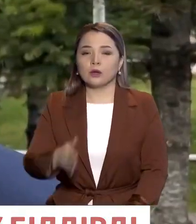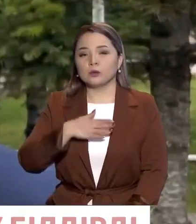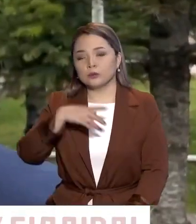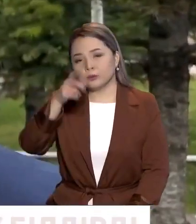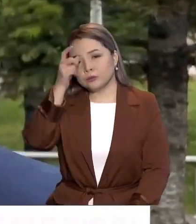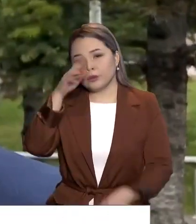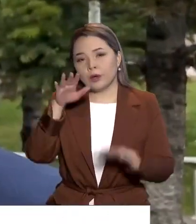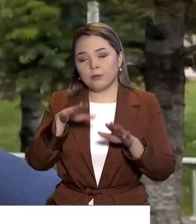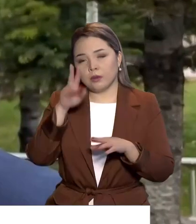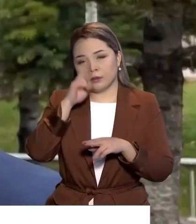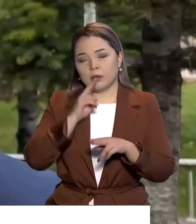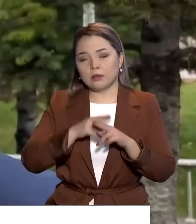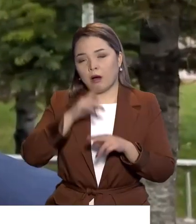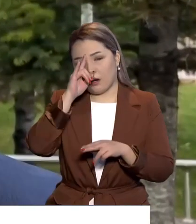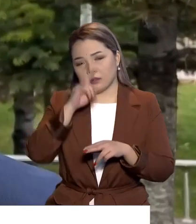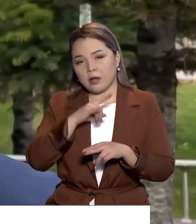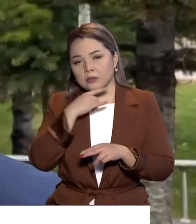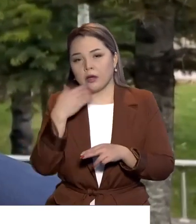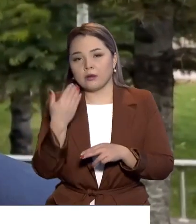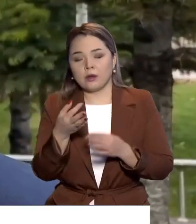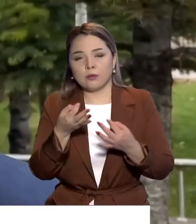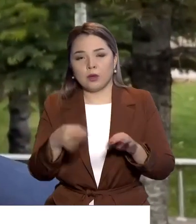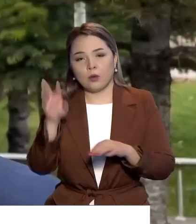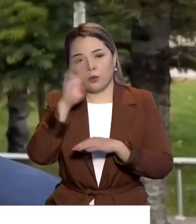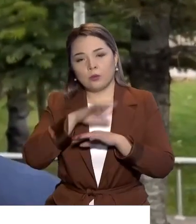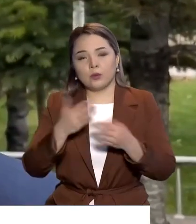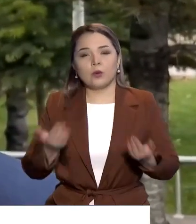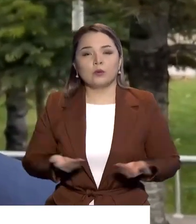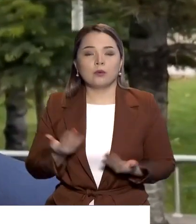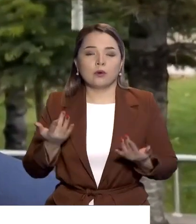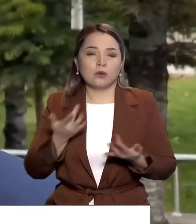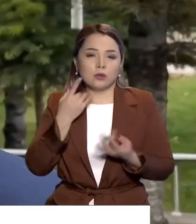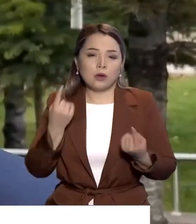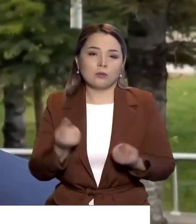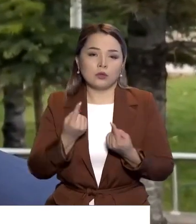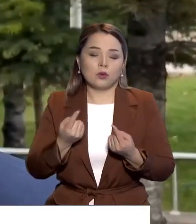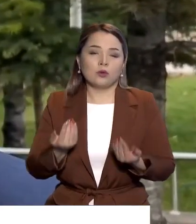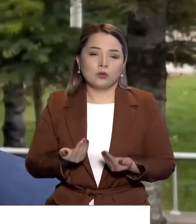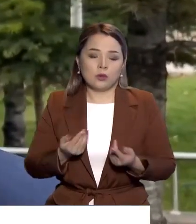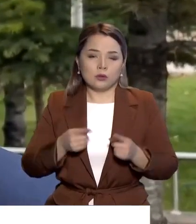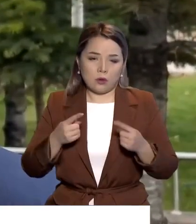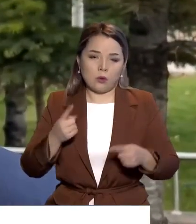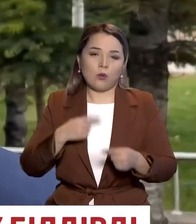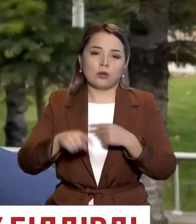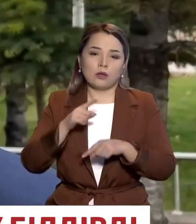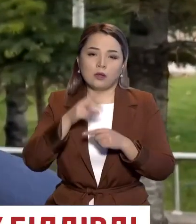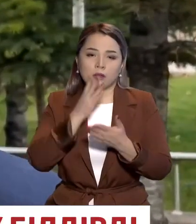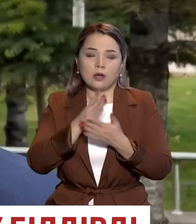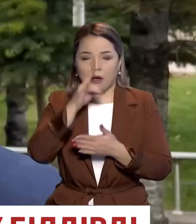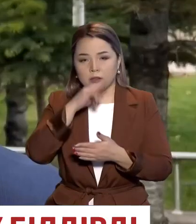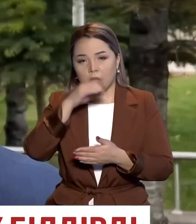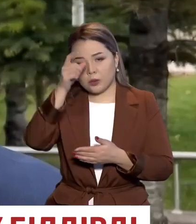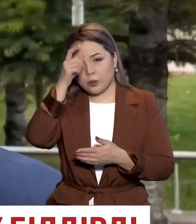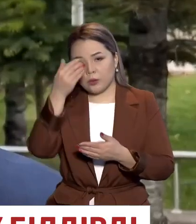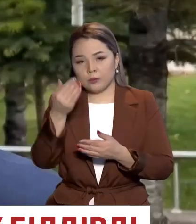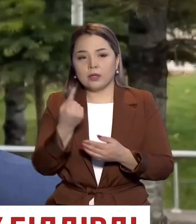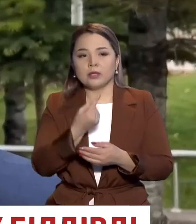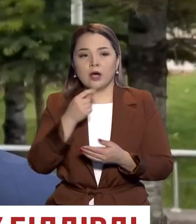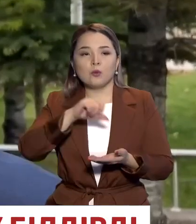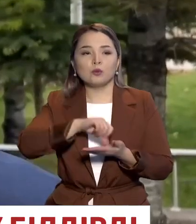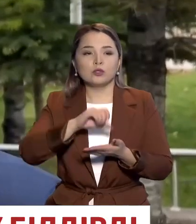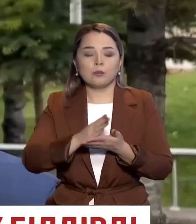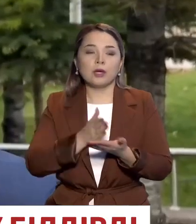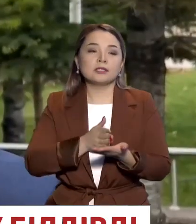Біздің тілегіміз бауырлас Қазақстанда бейбіт күн орнап, адамдардың күнделікті қалыпты өміріне тез арада оралуы. Қазақстан мен түрік дүниесінің бір мүшесі